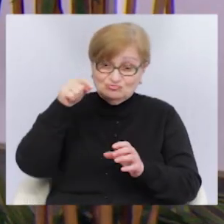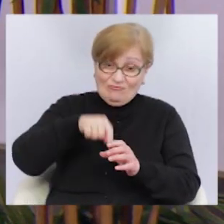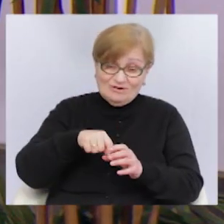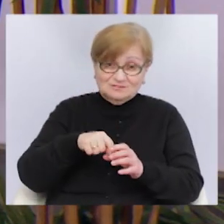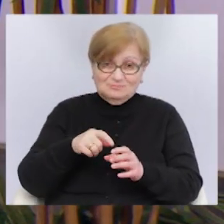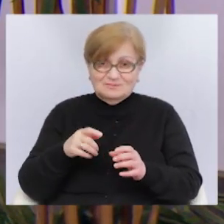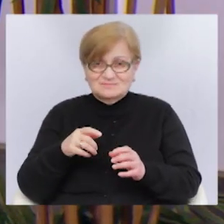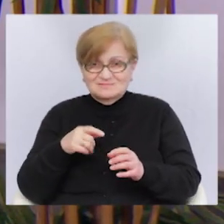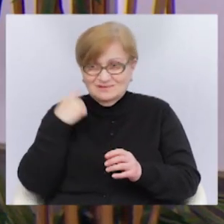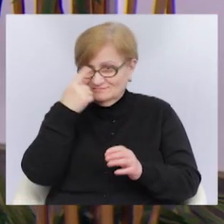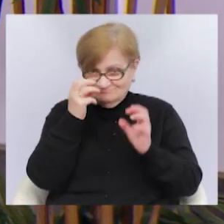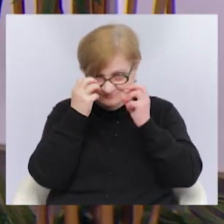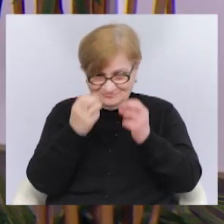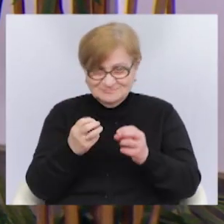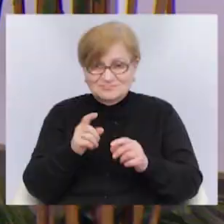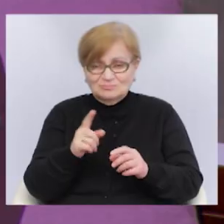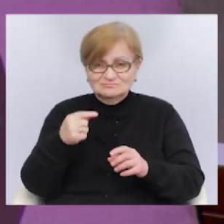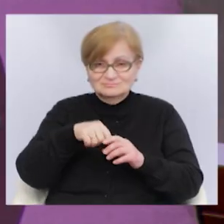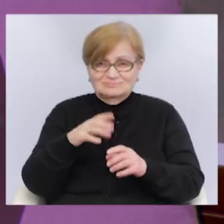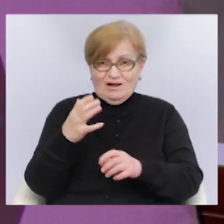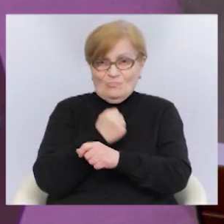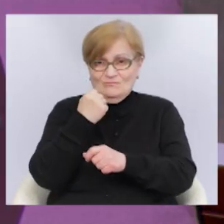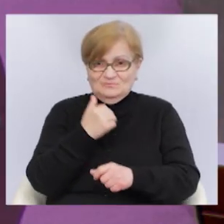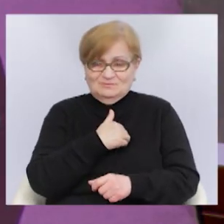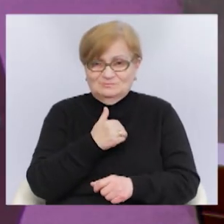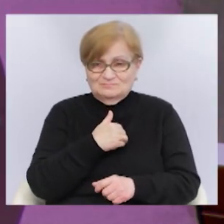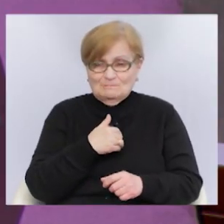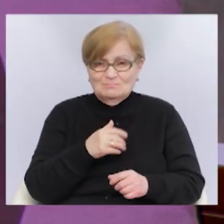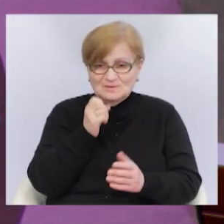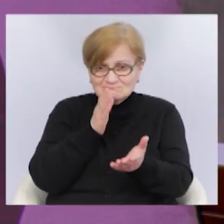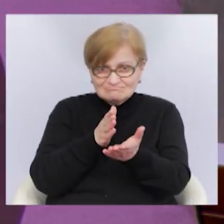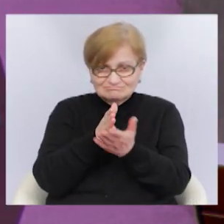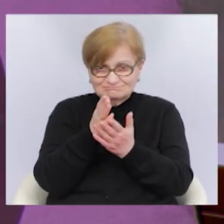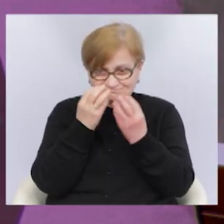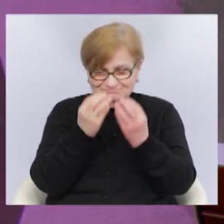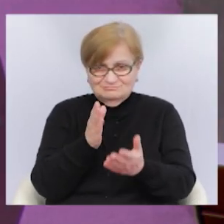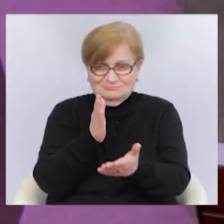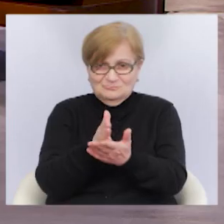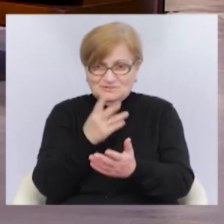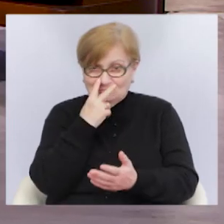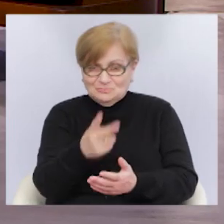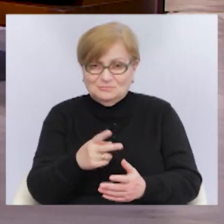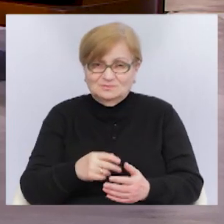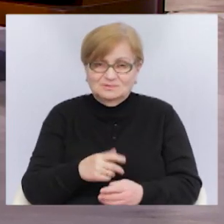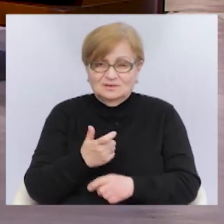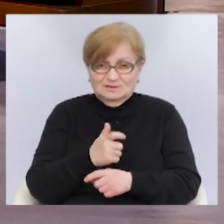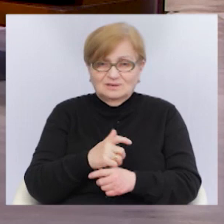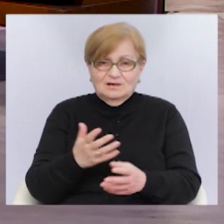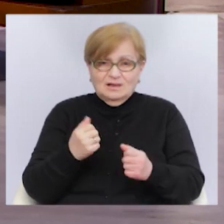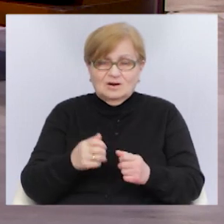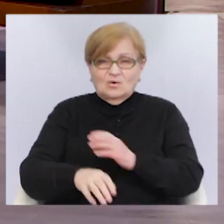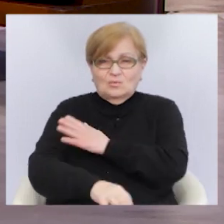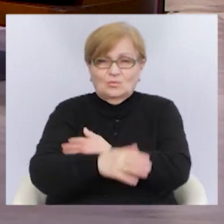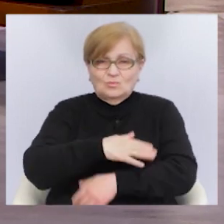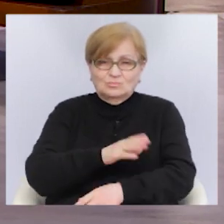ბოლომდე ჩართული ხარ რომ გამოგივიდეს ანუ საკმაოდ ფოკუსირებული ხდები ძალიან კონცენტრირებული უნდა გახდე და მართლა იგებ შენი